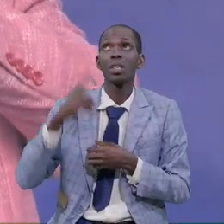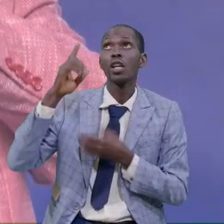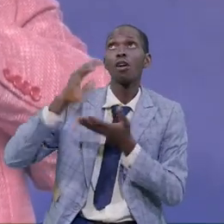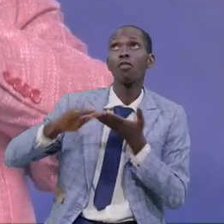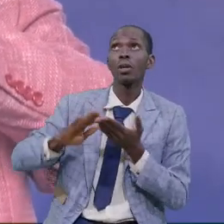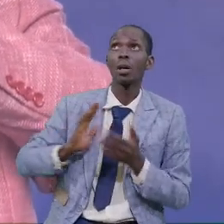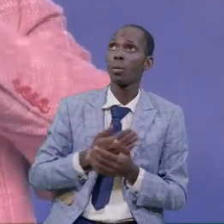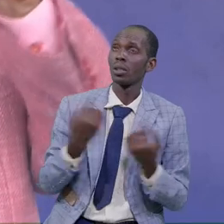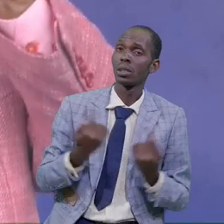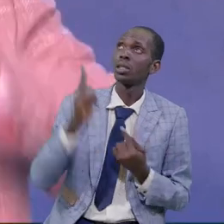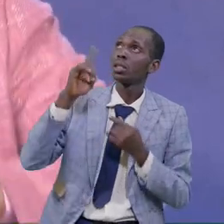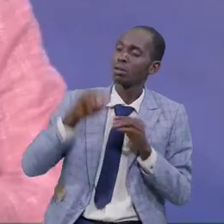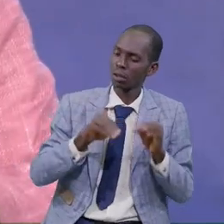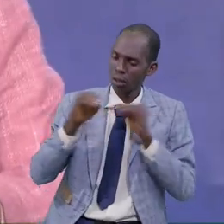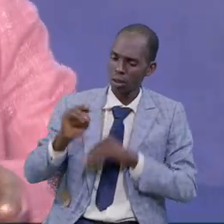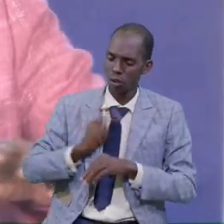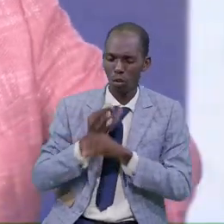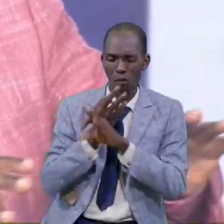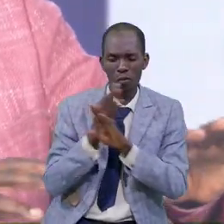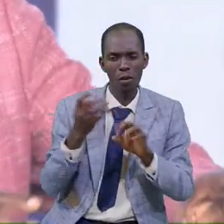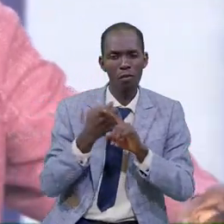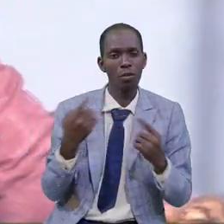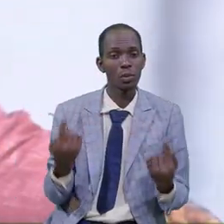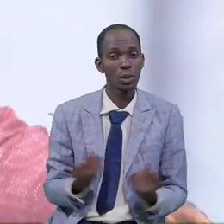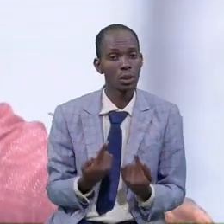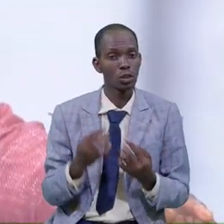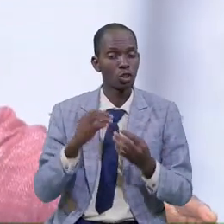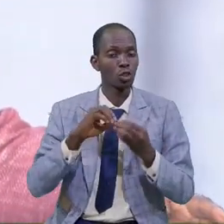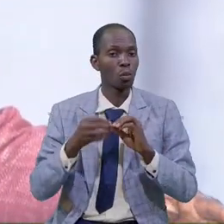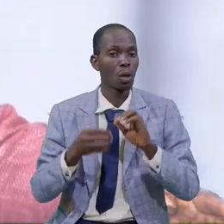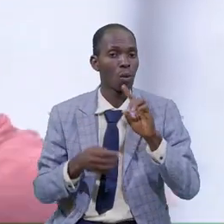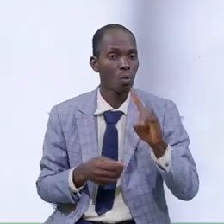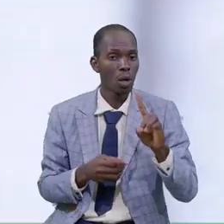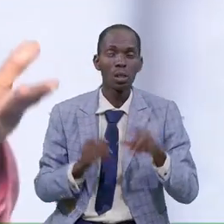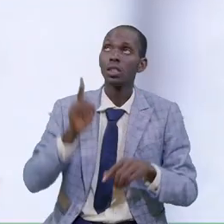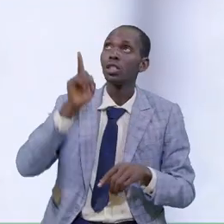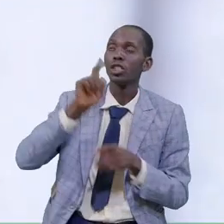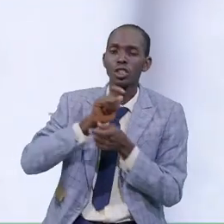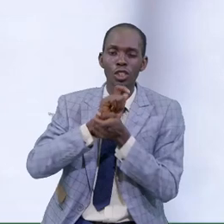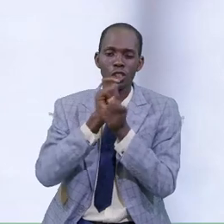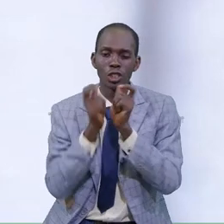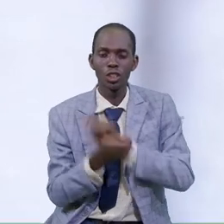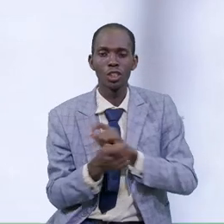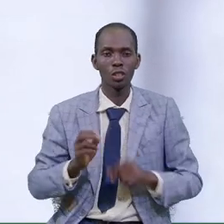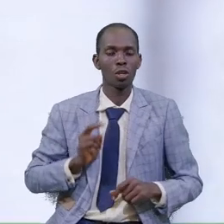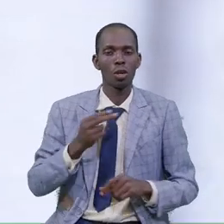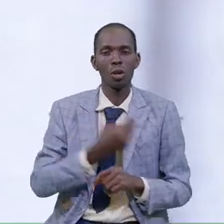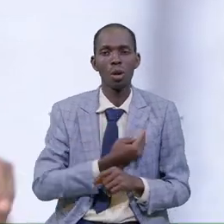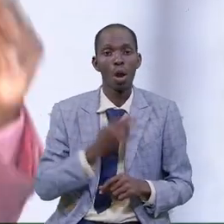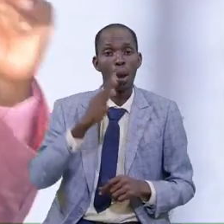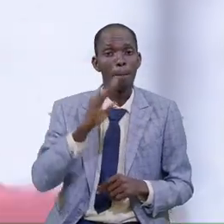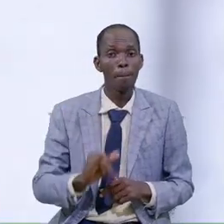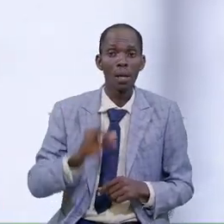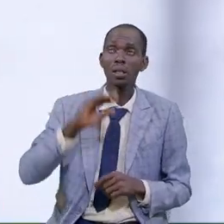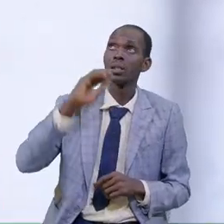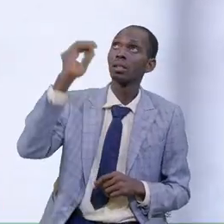nous affranchit du péché, premièrement. Il nous change par la grâce pour nous